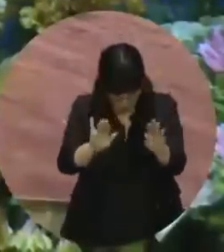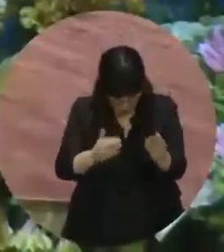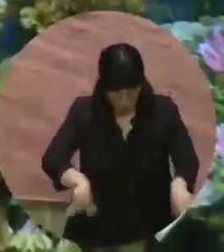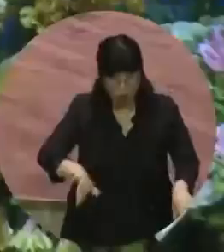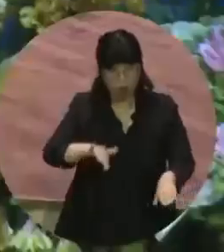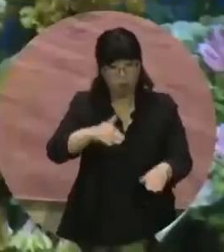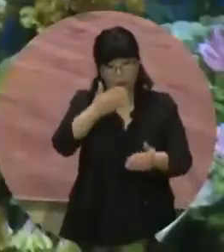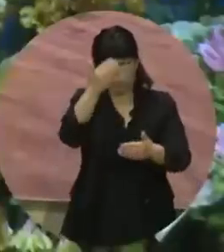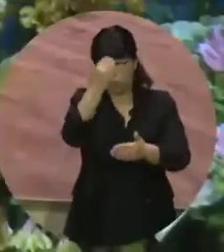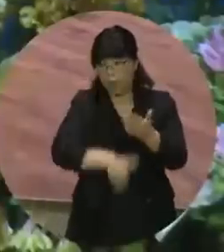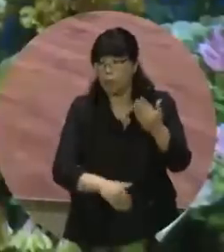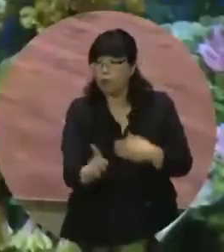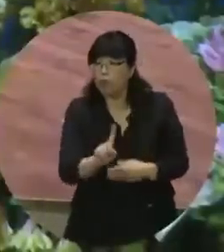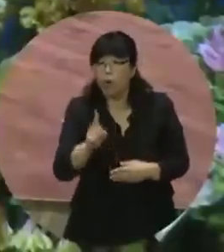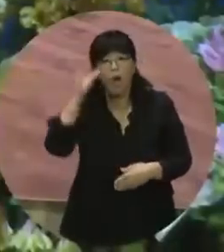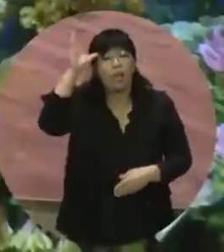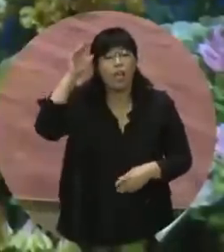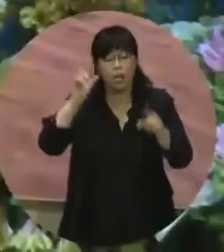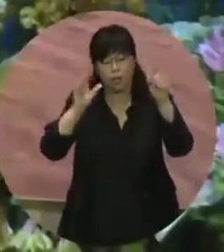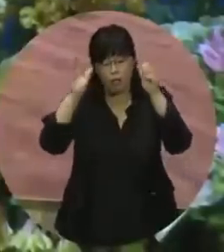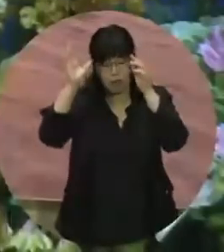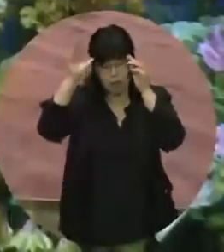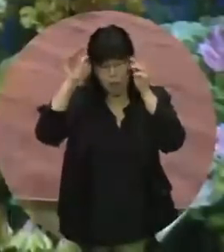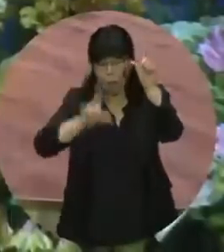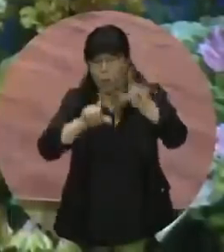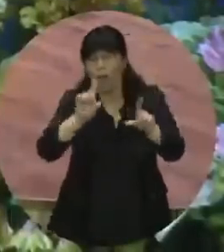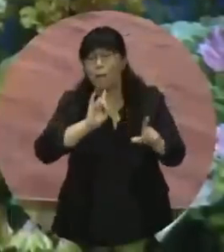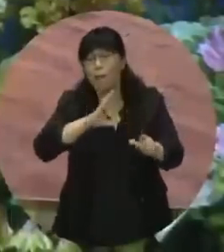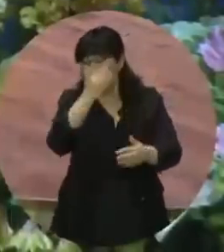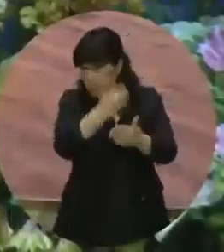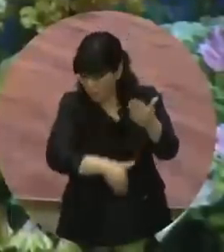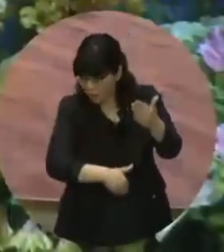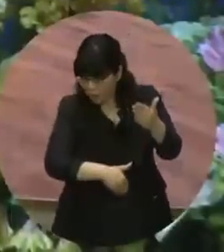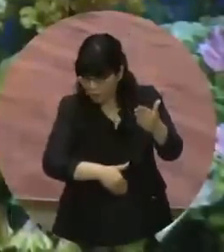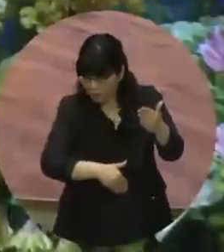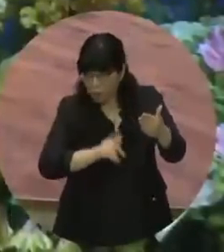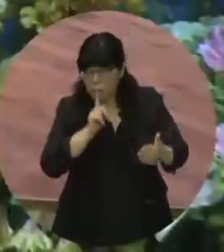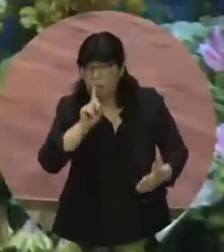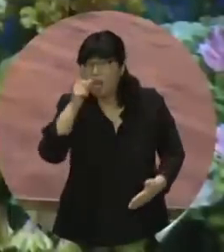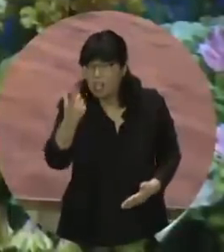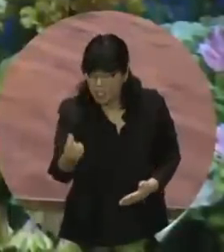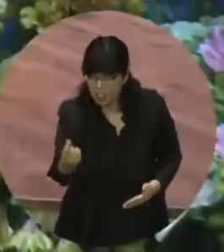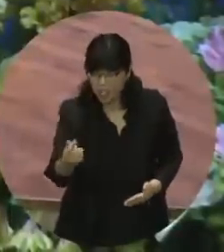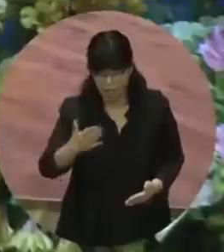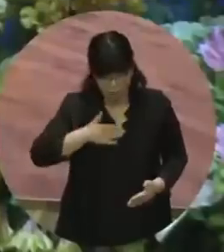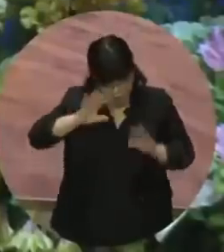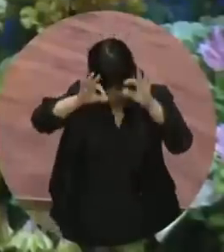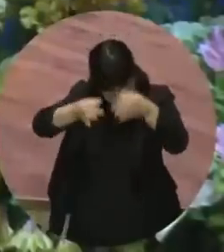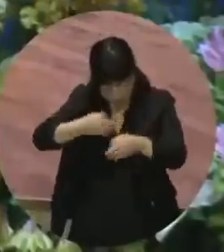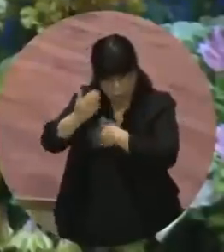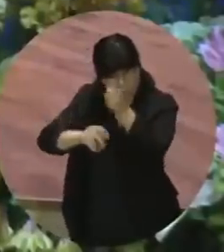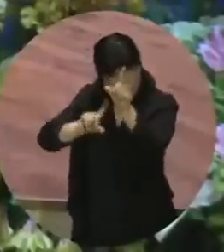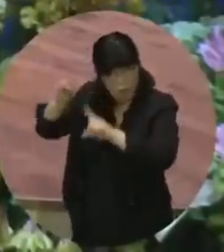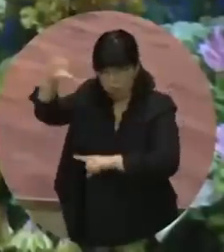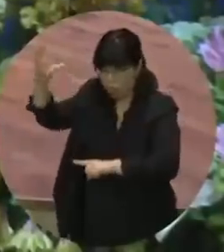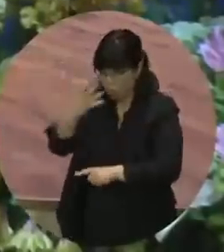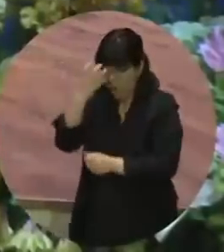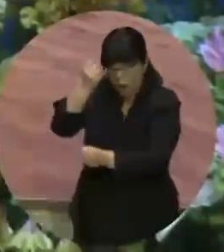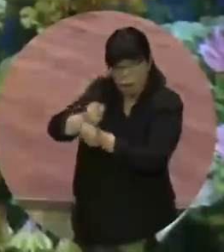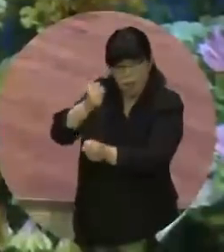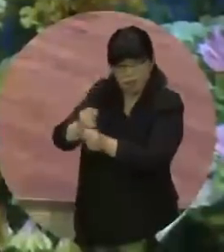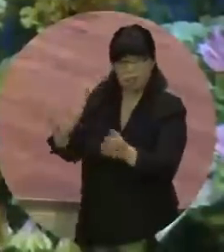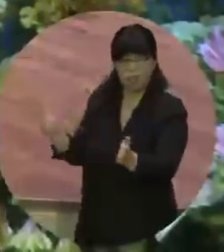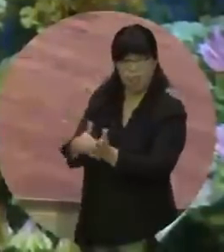여러분은 하나님의 형상으로 회복된 존재예요. 자, 그러나 아직 우리 여러분 삶 속에